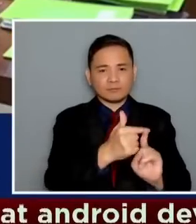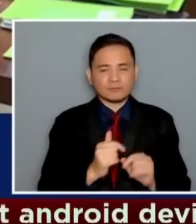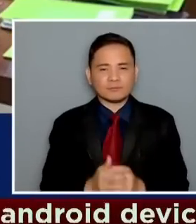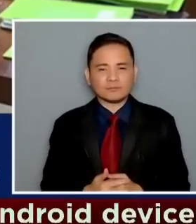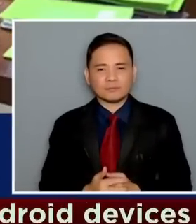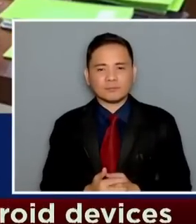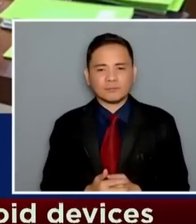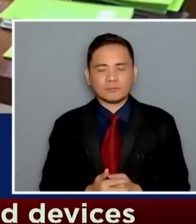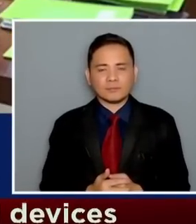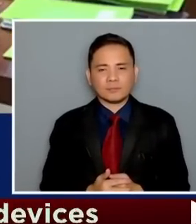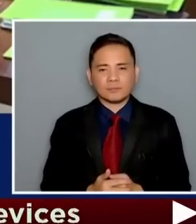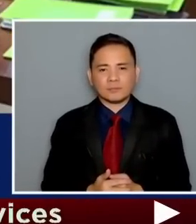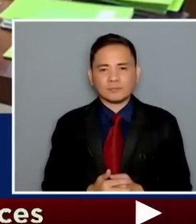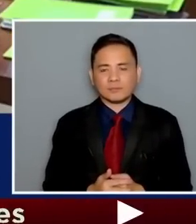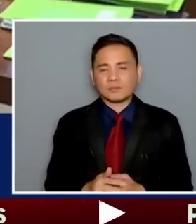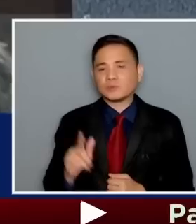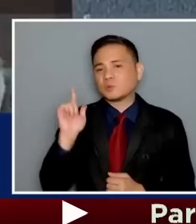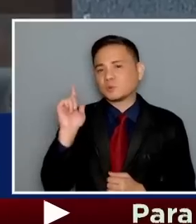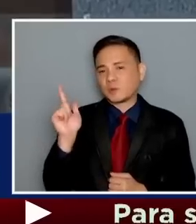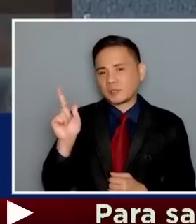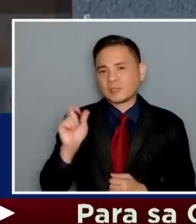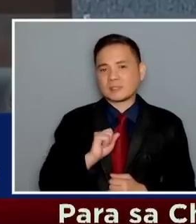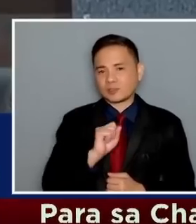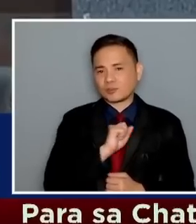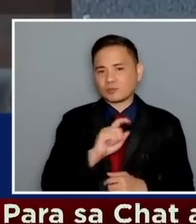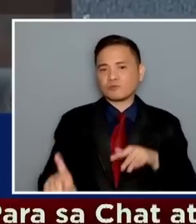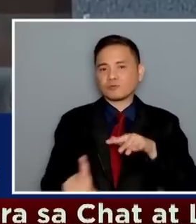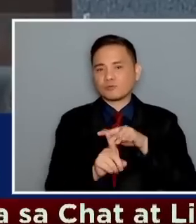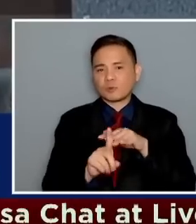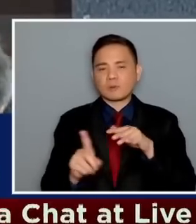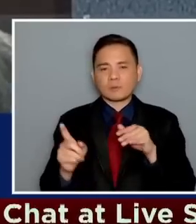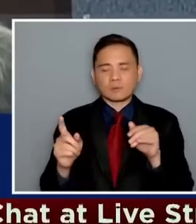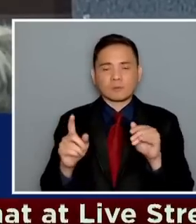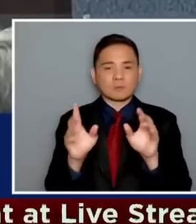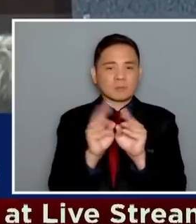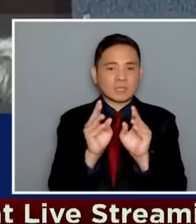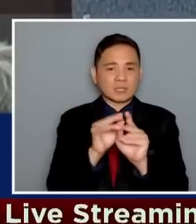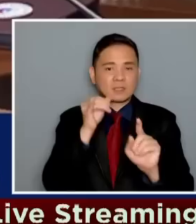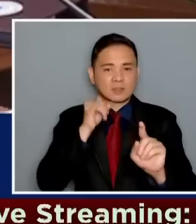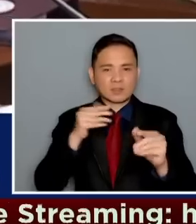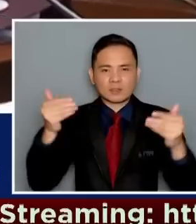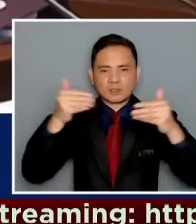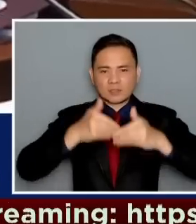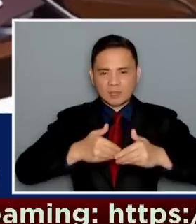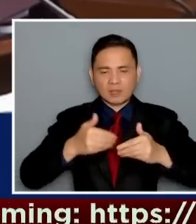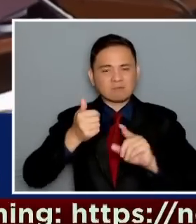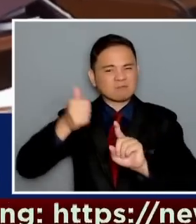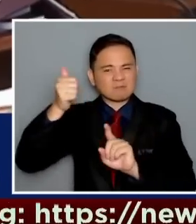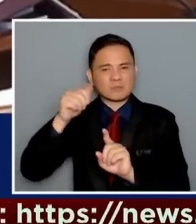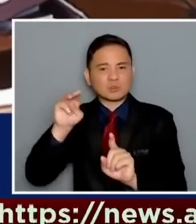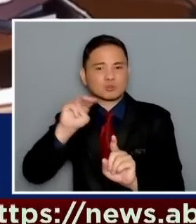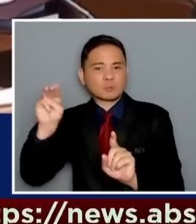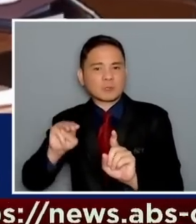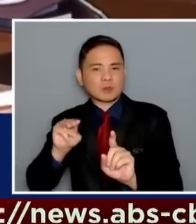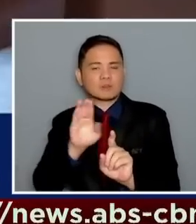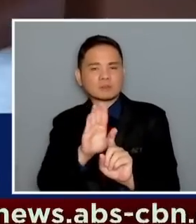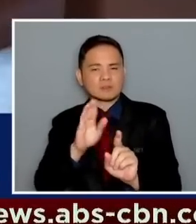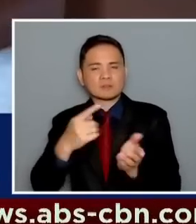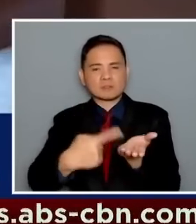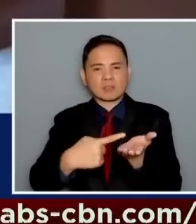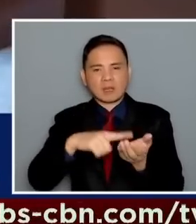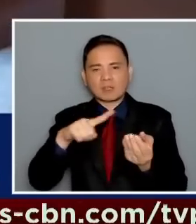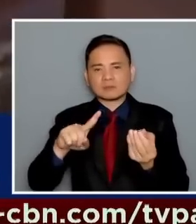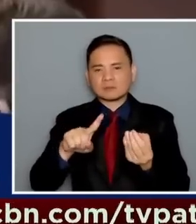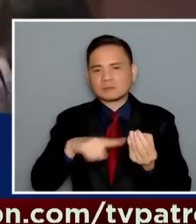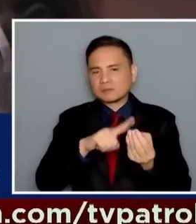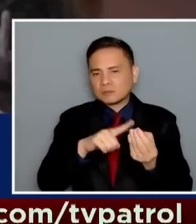20 senador ang dumalo sa pinatawag na all-party caucus kagabi ni Senate President Juan Miguel Zubiri para pag-usapan ang charter change na